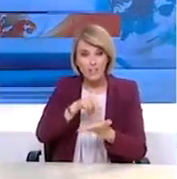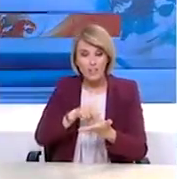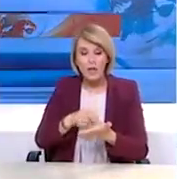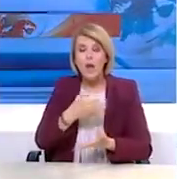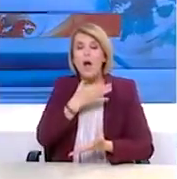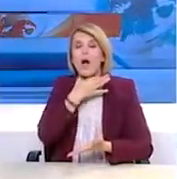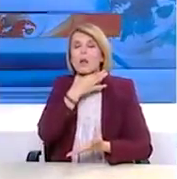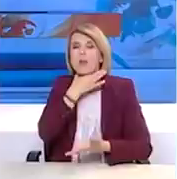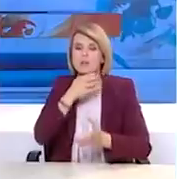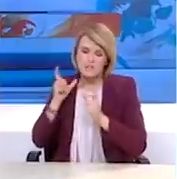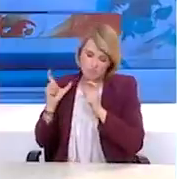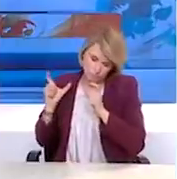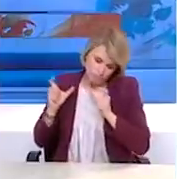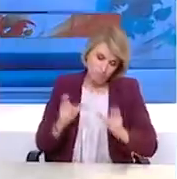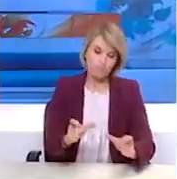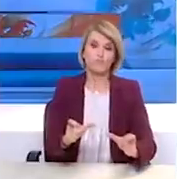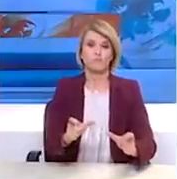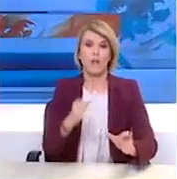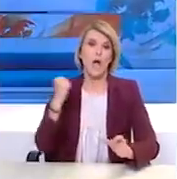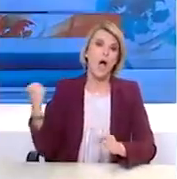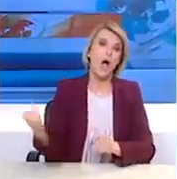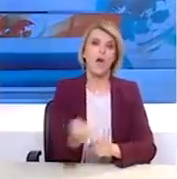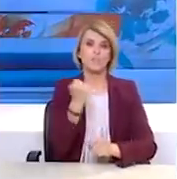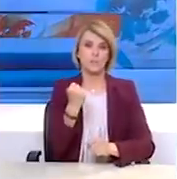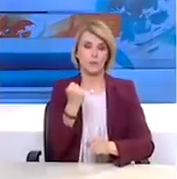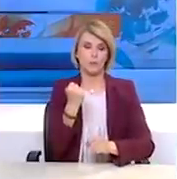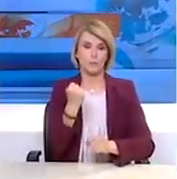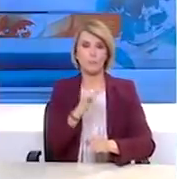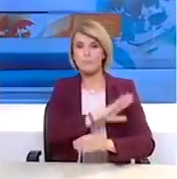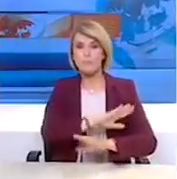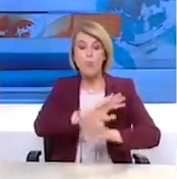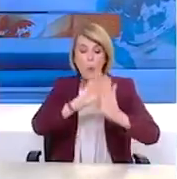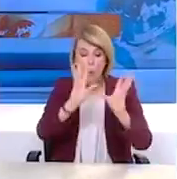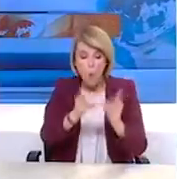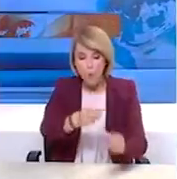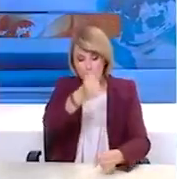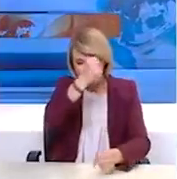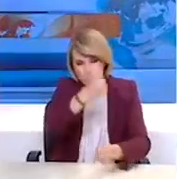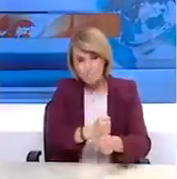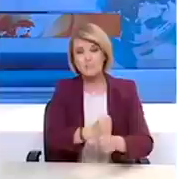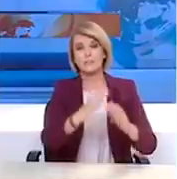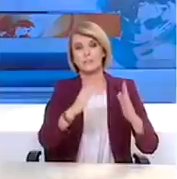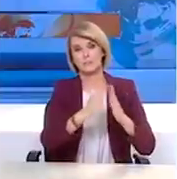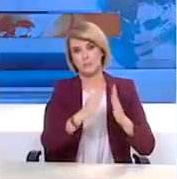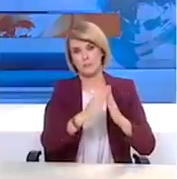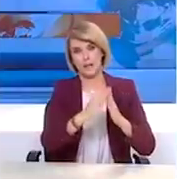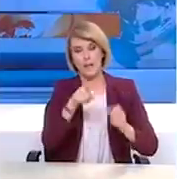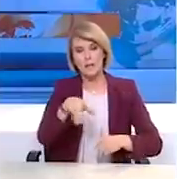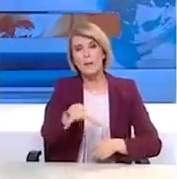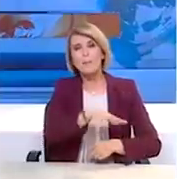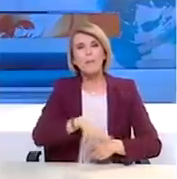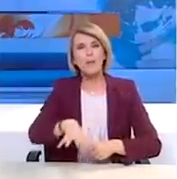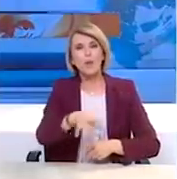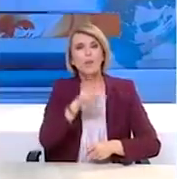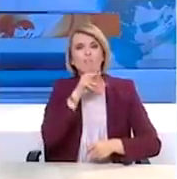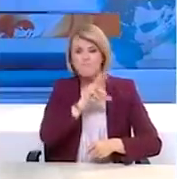προστασίας και για επιβολή προσωρινού περιορισμού κατοίκων των κατοίκων του οικισμού των Ρωμά της συνοικίας Νέας